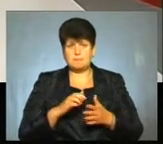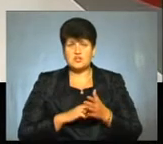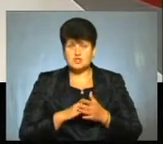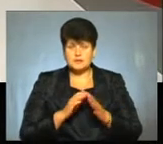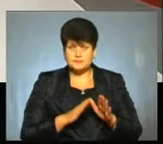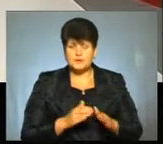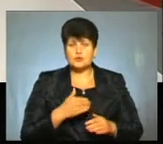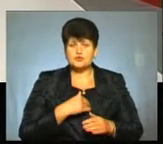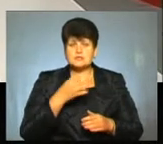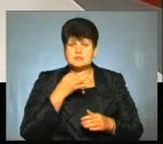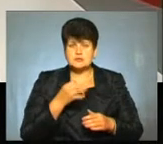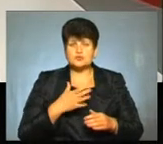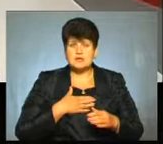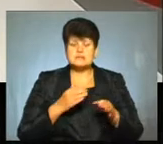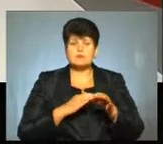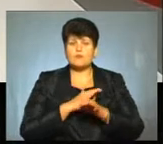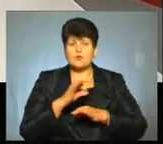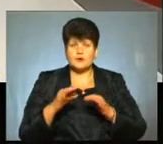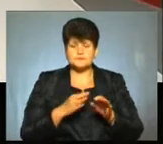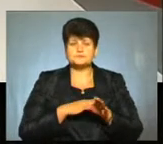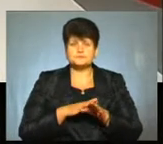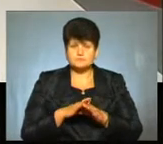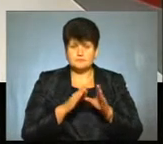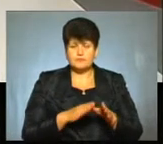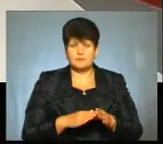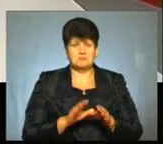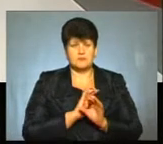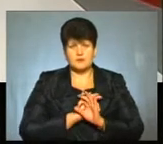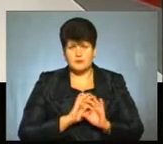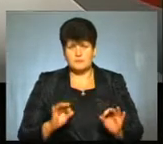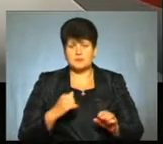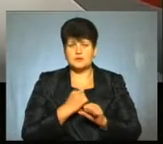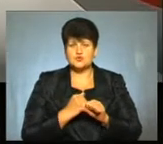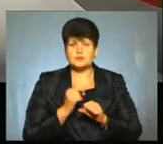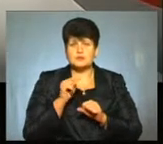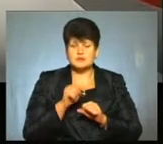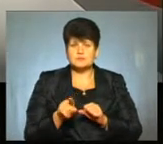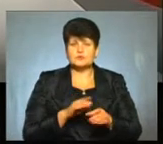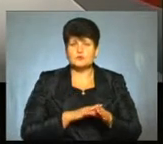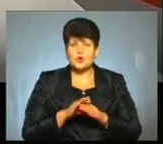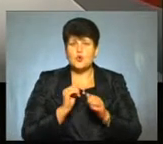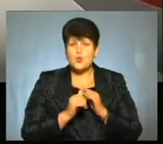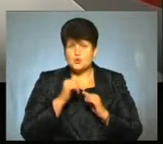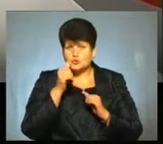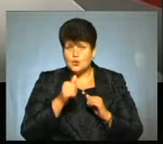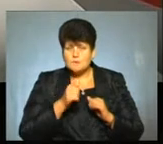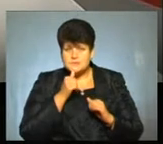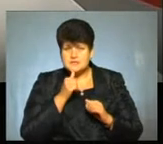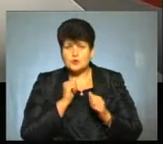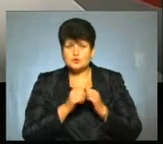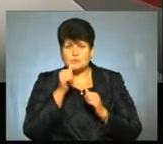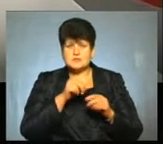причин. А хочу зазначити, що в нас проекти фактично всі реалізовуються доволі успішно, і ми працюємо над тим, щоб реалізовувати. Кожного місяця